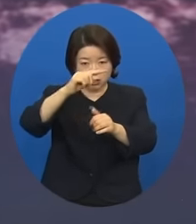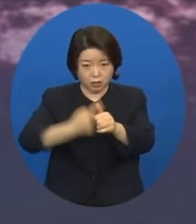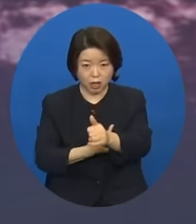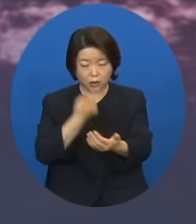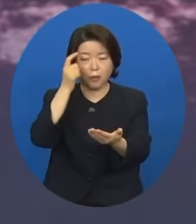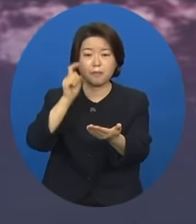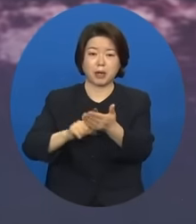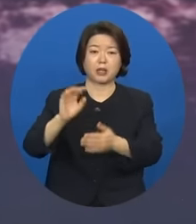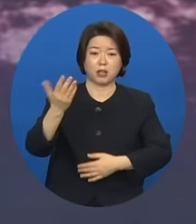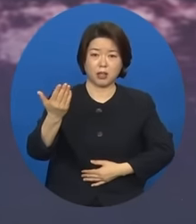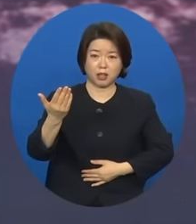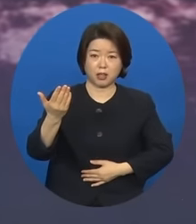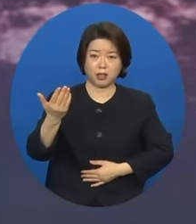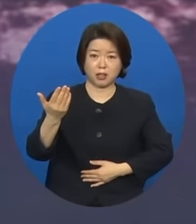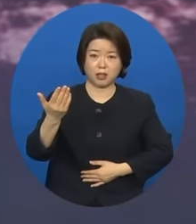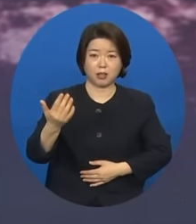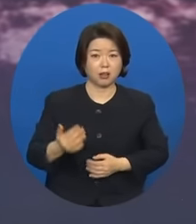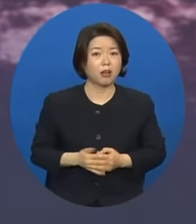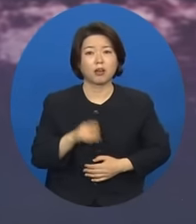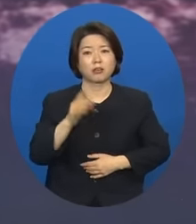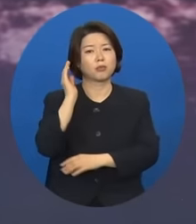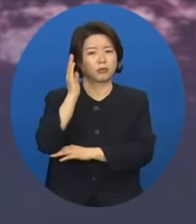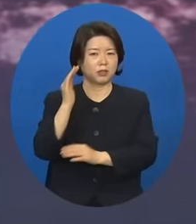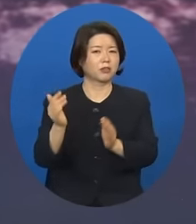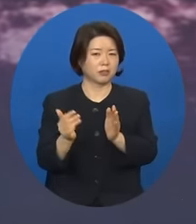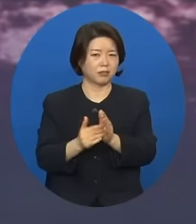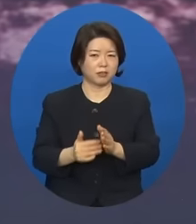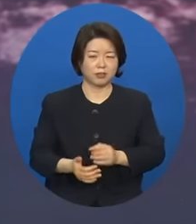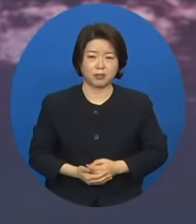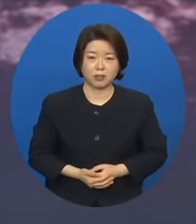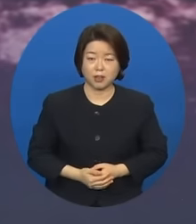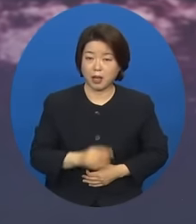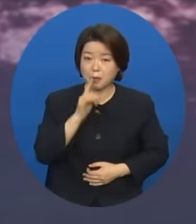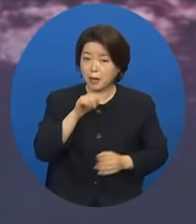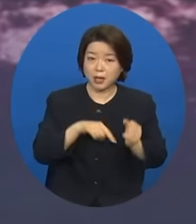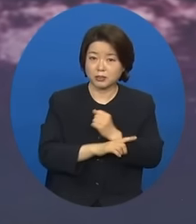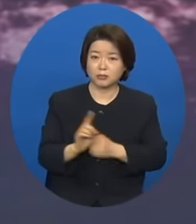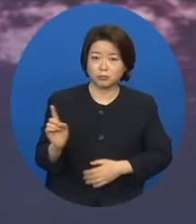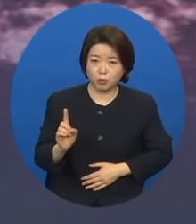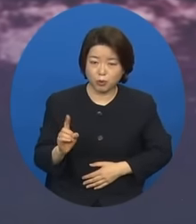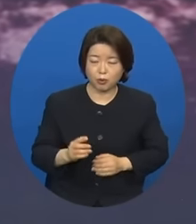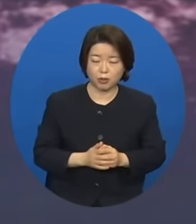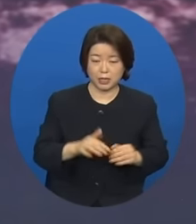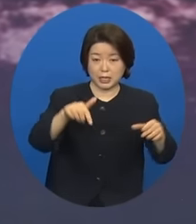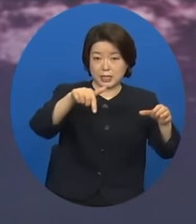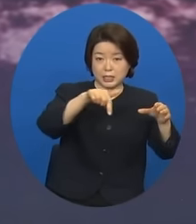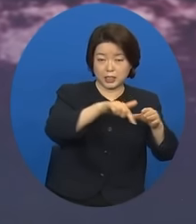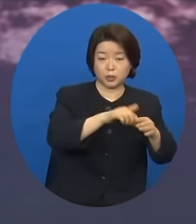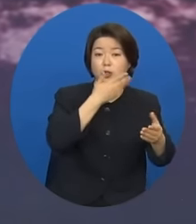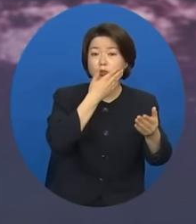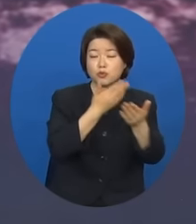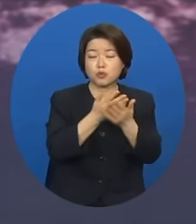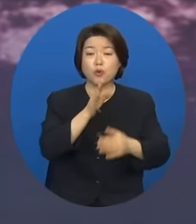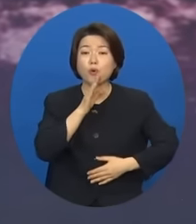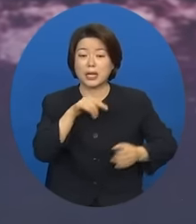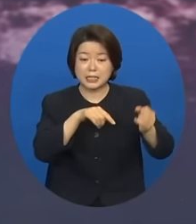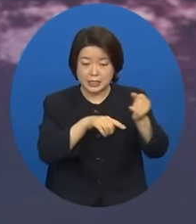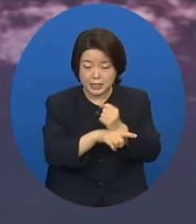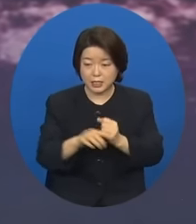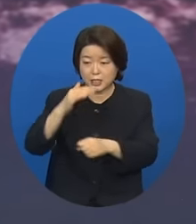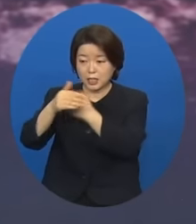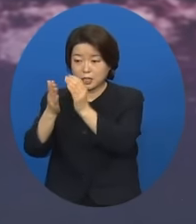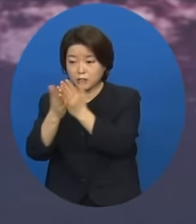발견하게 될 것입니다 이렇게 얘기했어 무슨 얘기냐면 도기 중요한 진리와 성경의